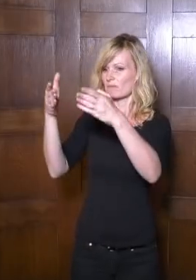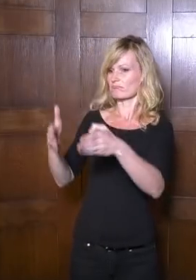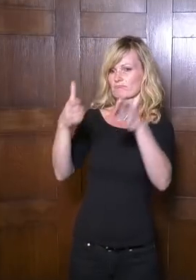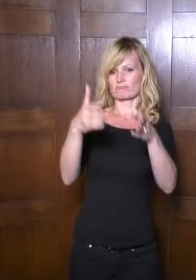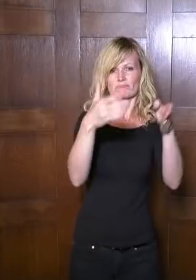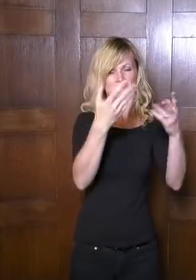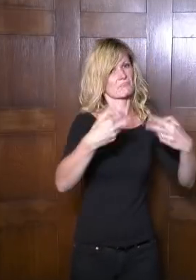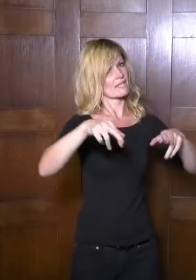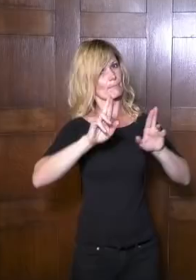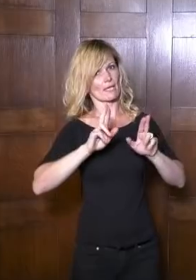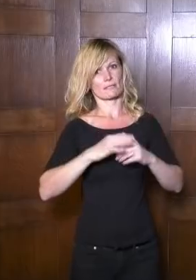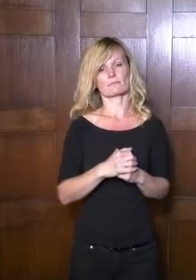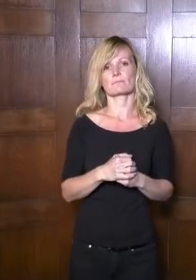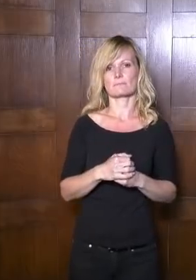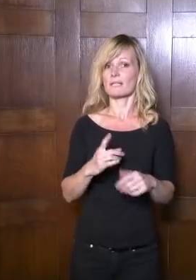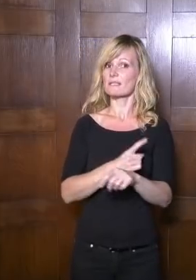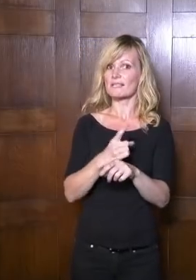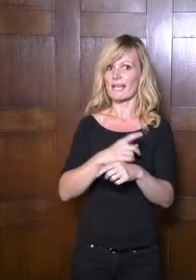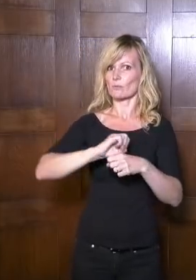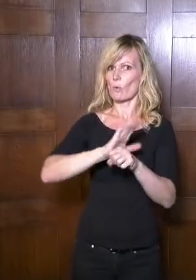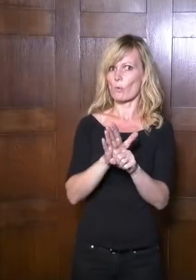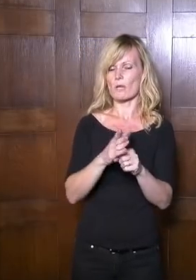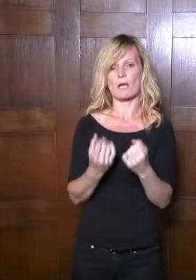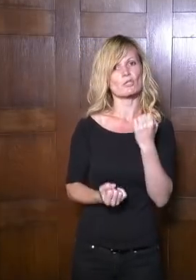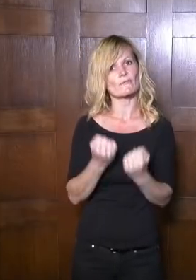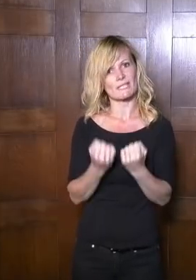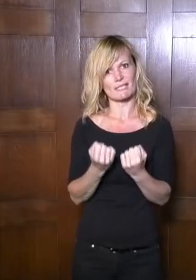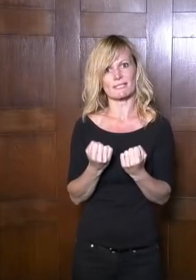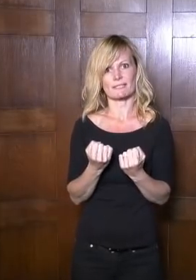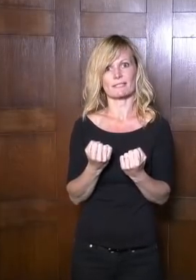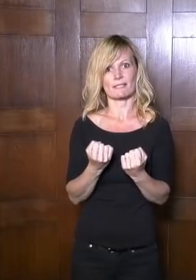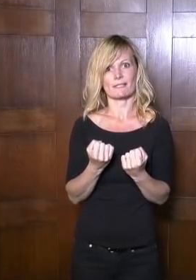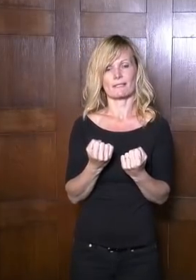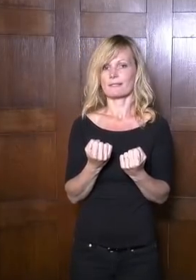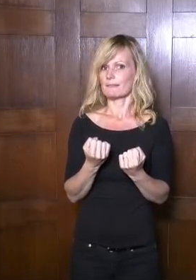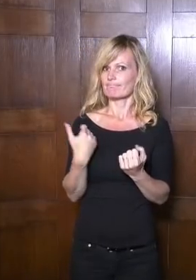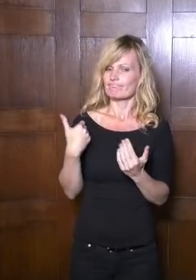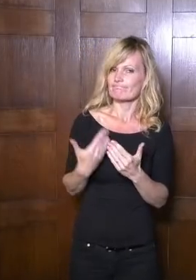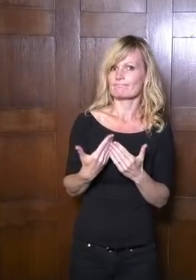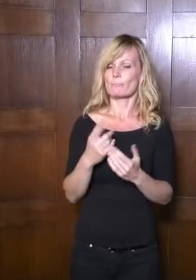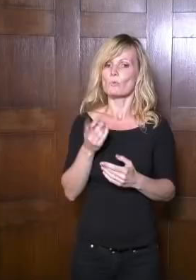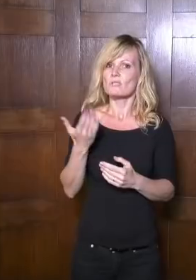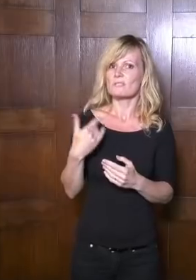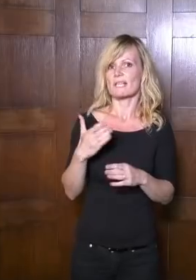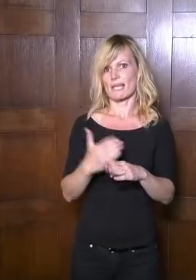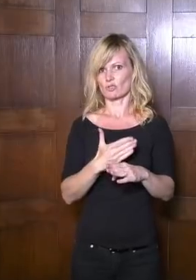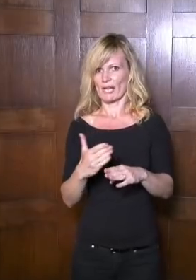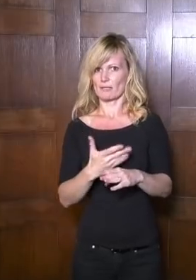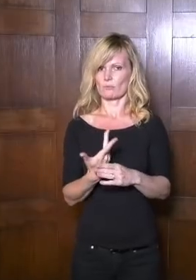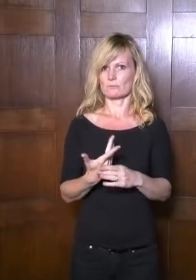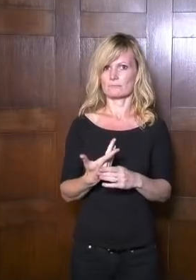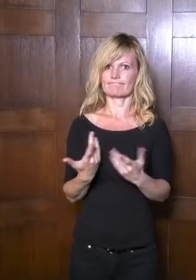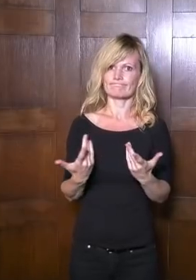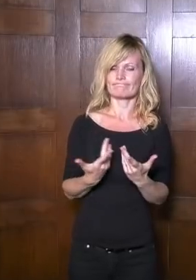haben in dieser schwierigen Zeit von Corona auch ein Stück weit Entscheidungen treffen müssen, ohne immer genau